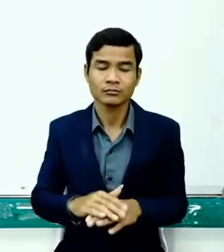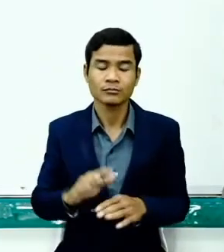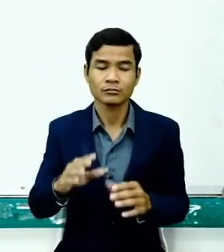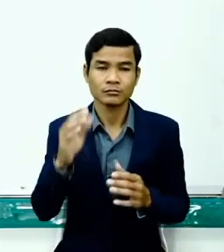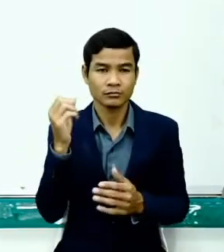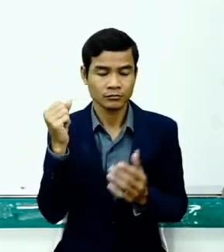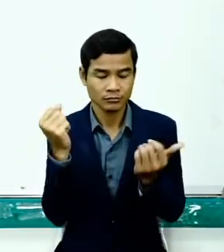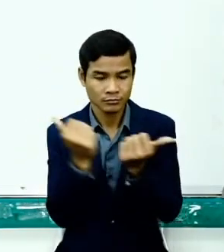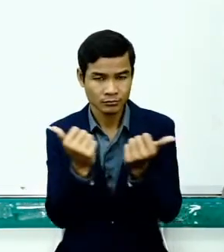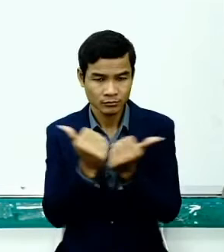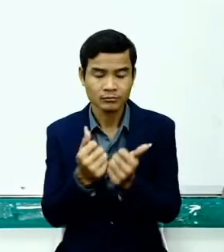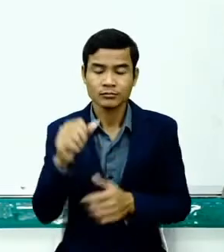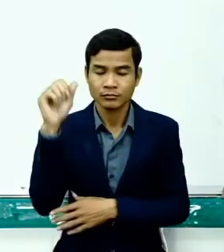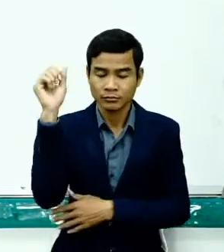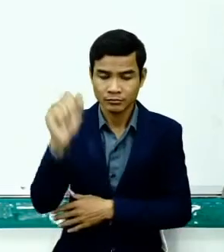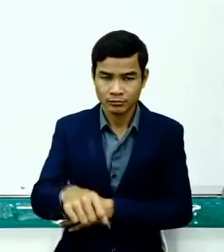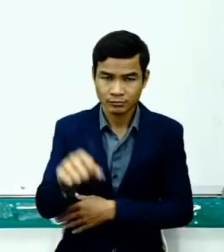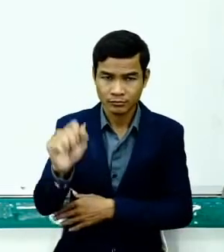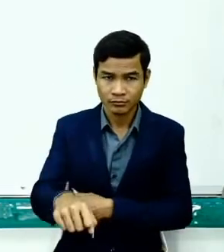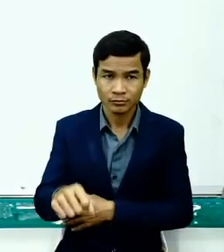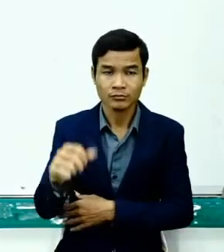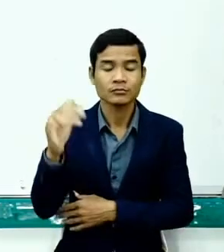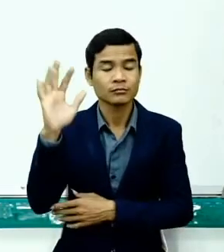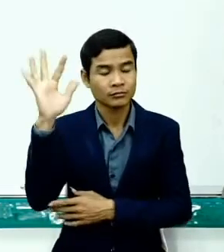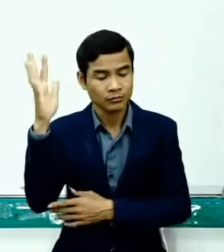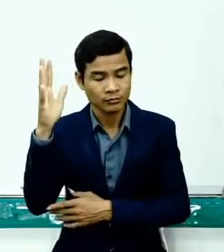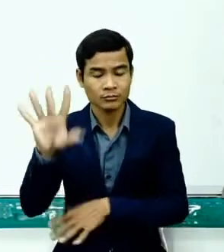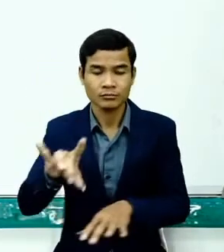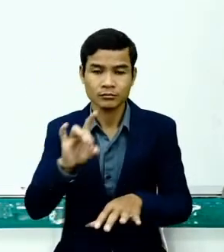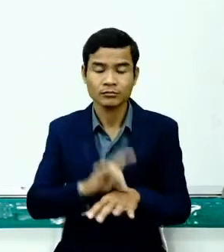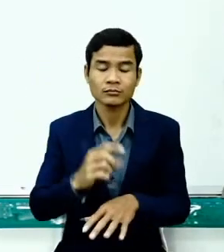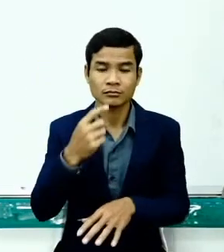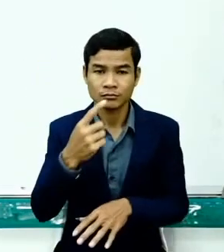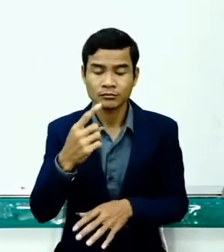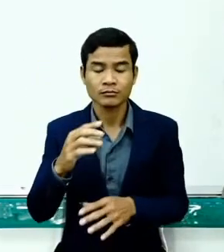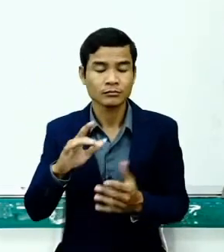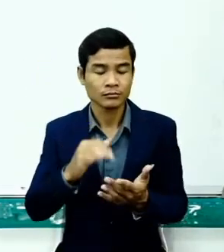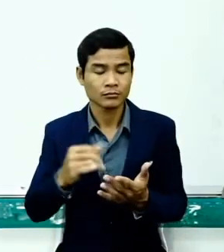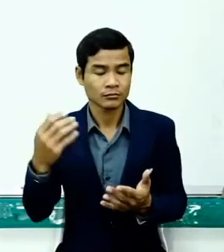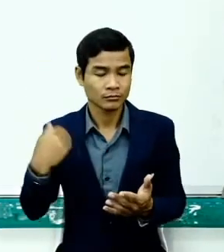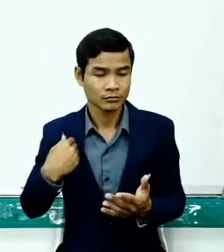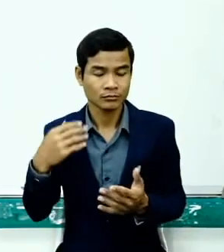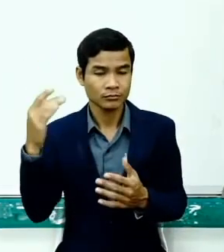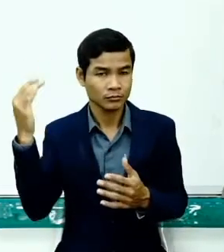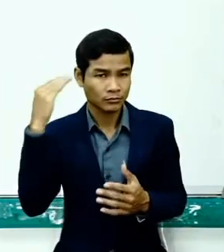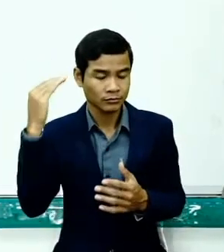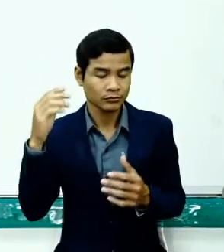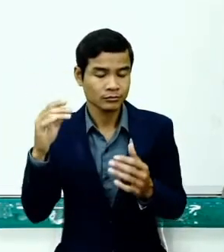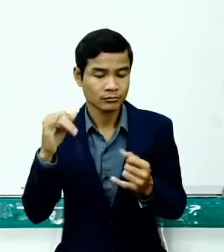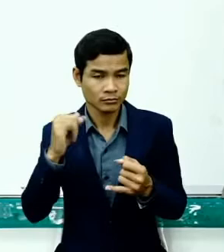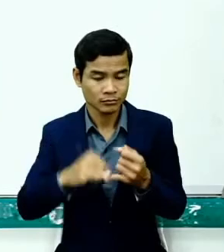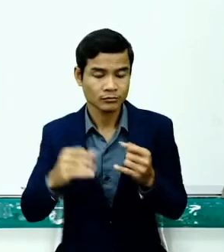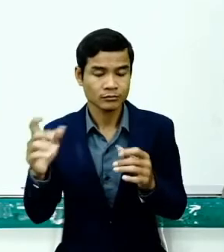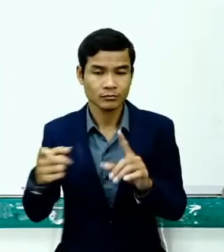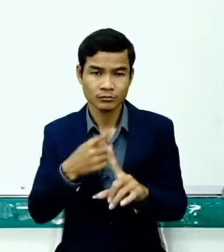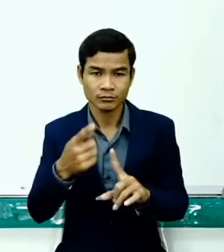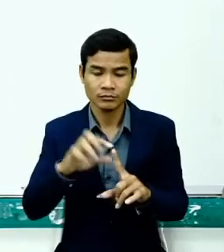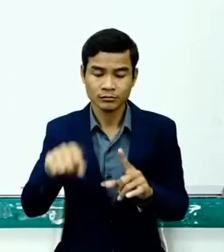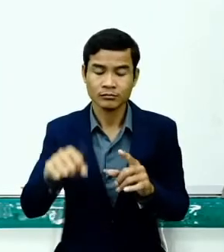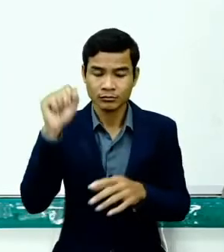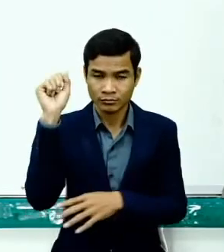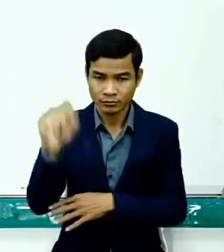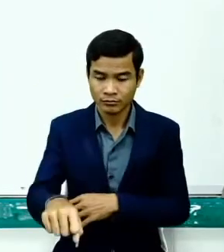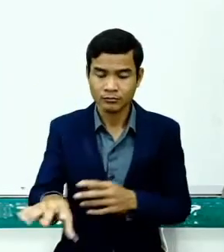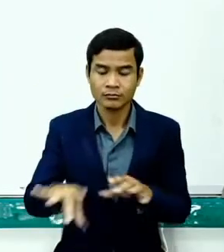ការលេងល្បែងបាទចាស់ឬក៏ទេពេលដែលអ្នកគ្រូបន្លឺសោចុងអីគឺយើងលើកដៃឡើងលើហើយងក់ចុះក្រោម